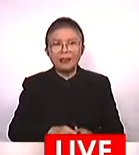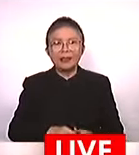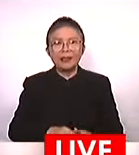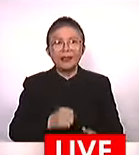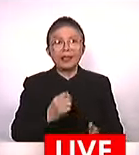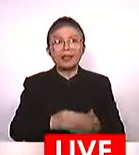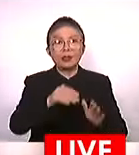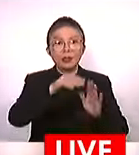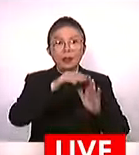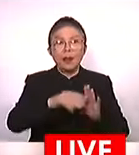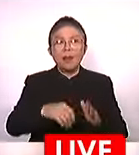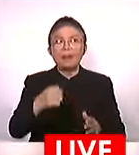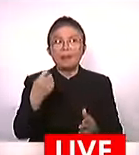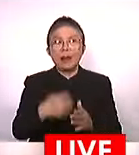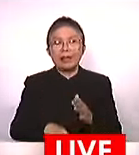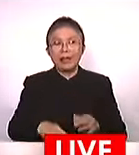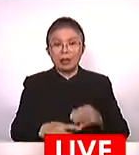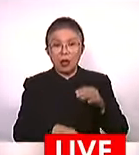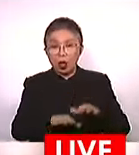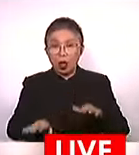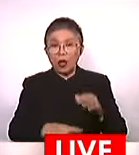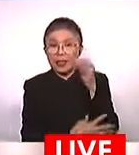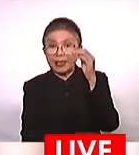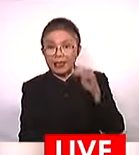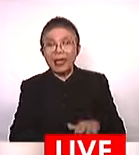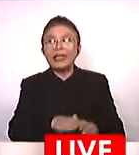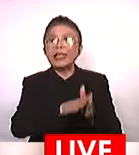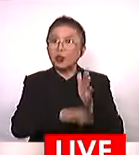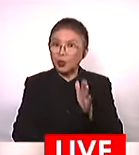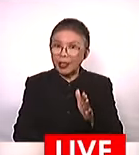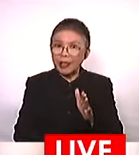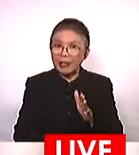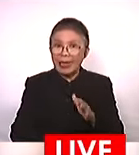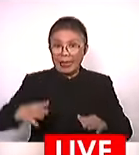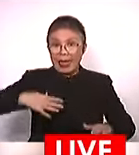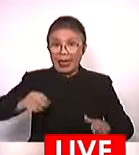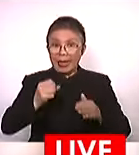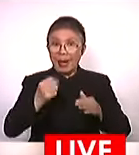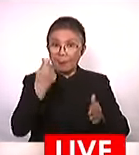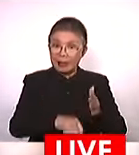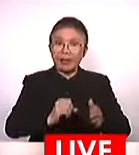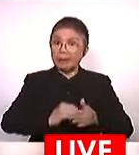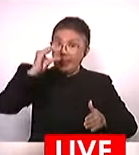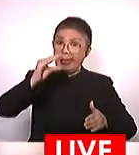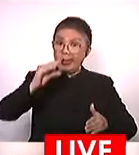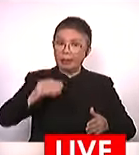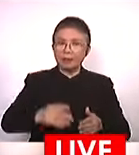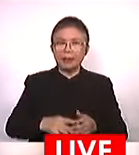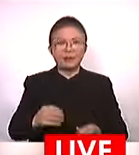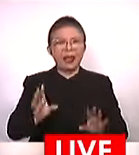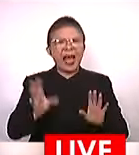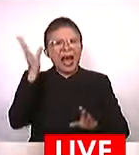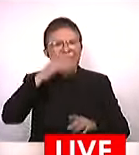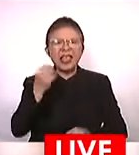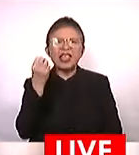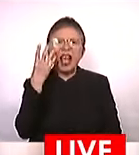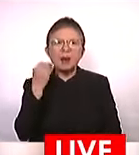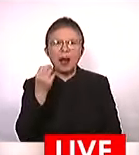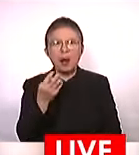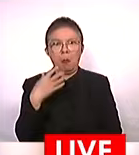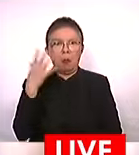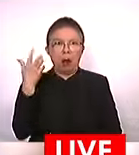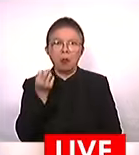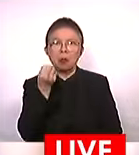dengan kita turunkan pajak kelas menengah di Indonesia hari ini cabai mahal telur mahal